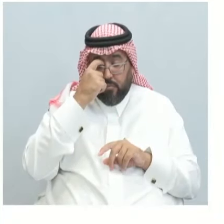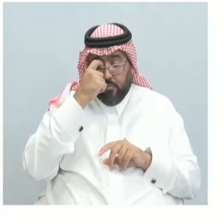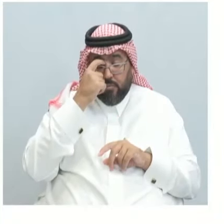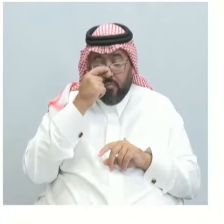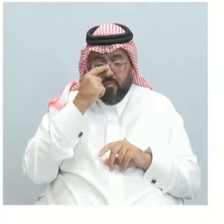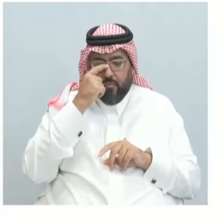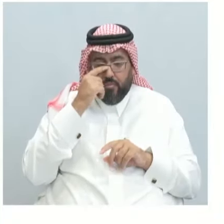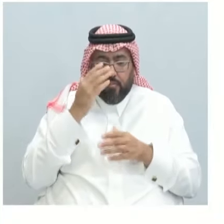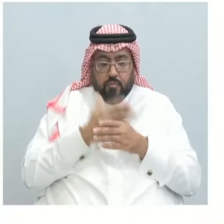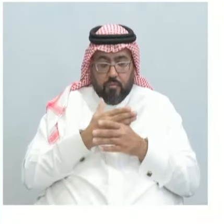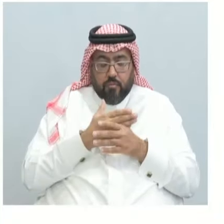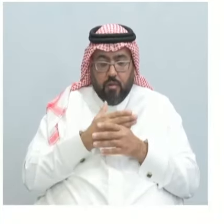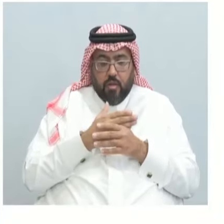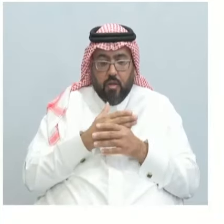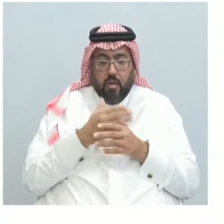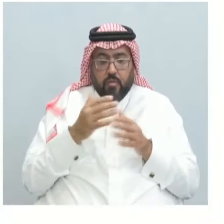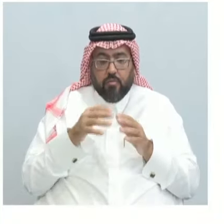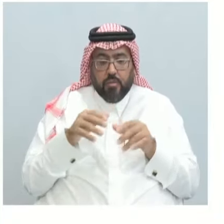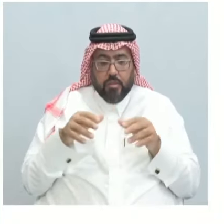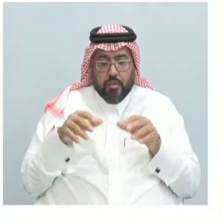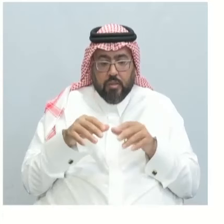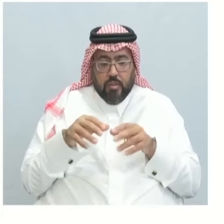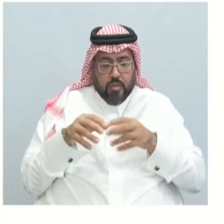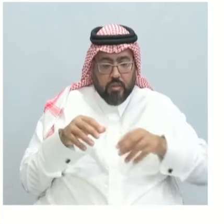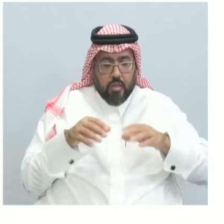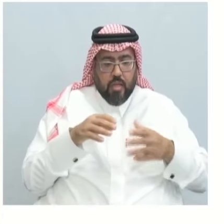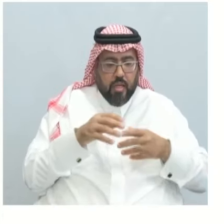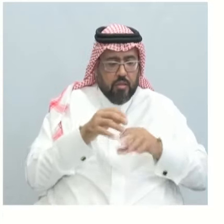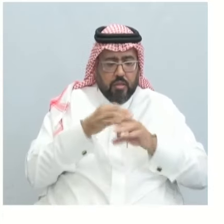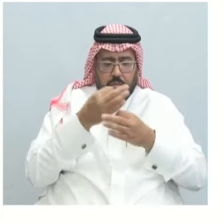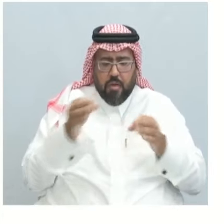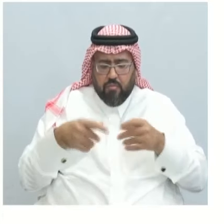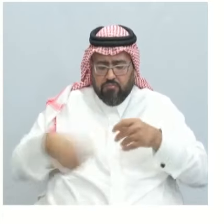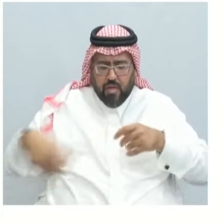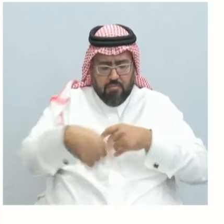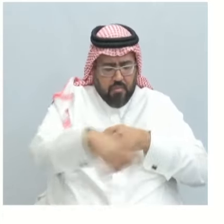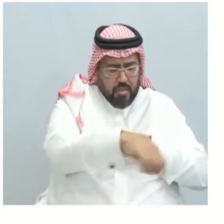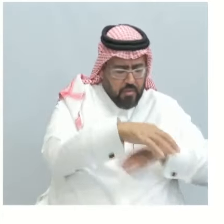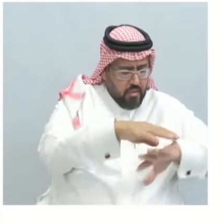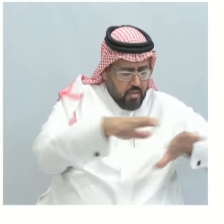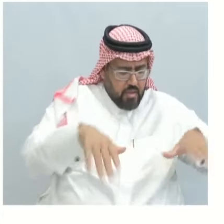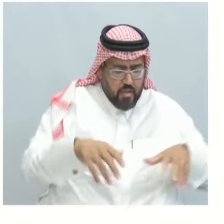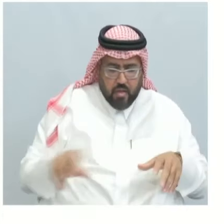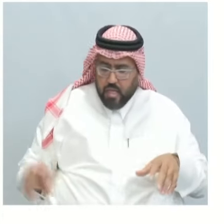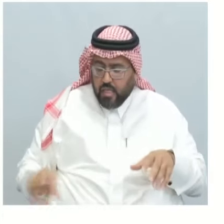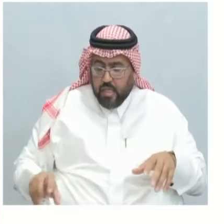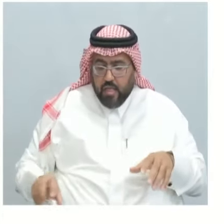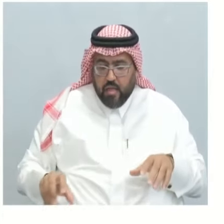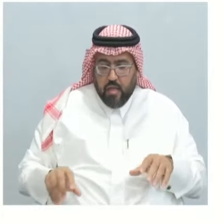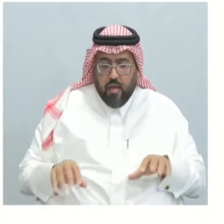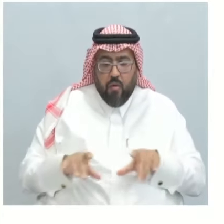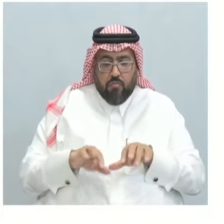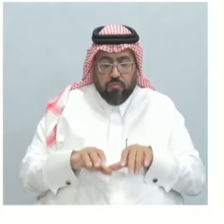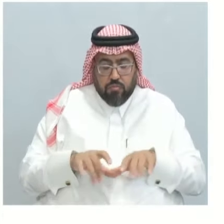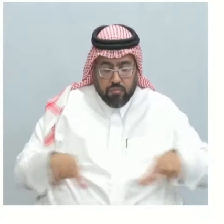قد يكون السبب هو احد الاجهزه الطرفيه ازل جميع الاجهزه باستثناء الفاره ولوحه